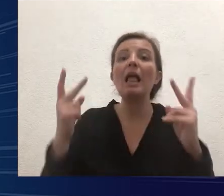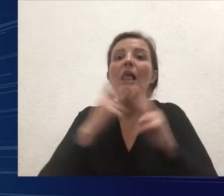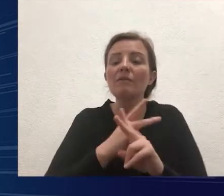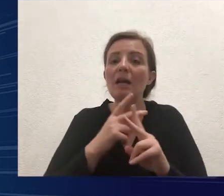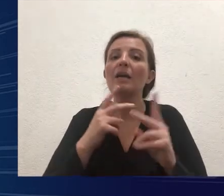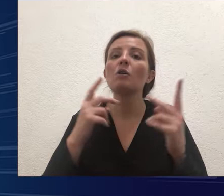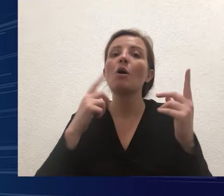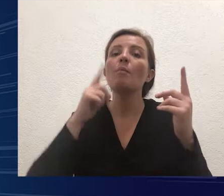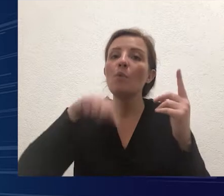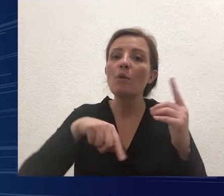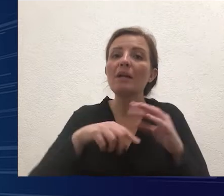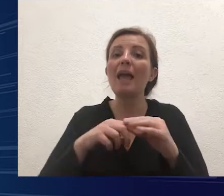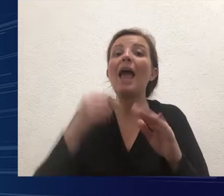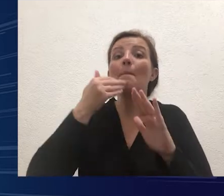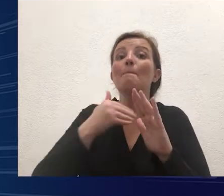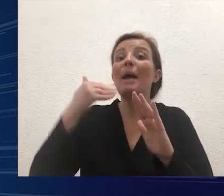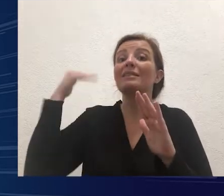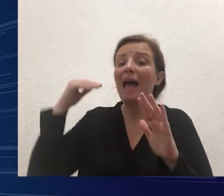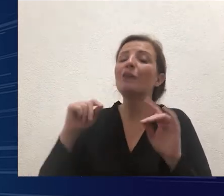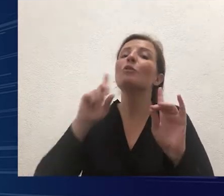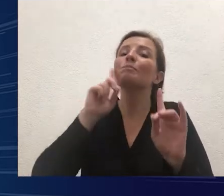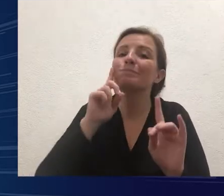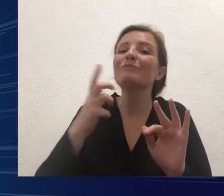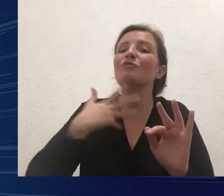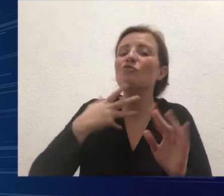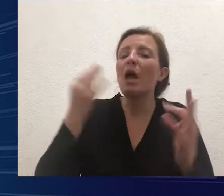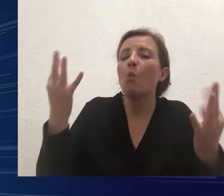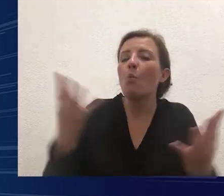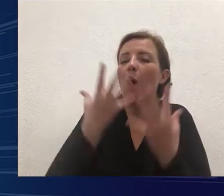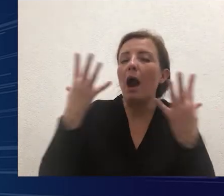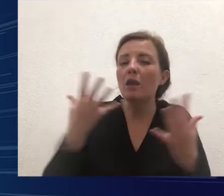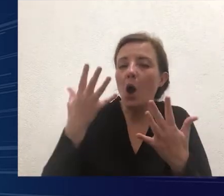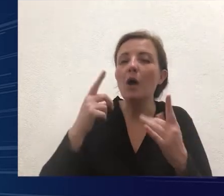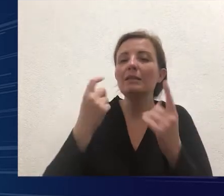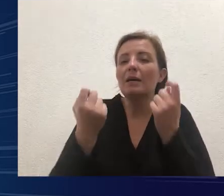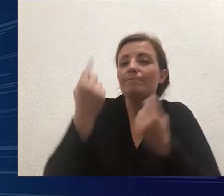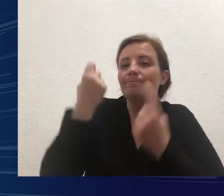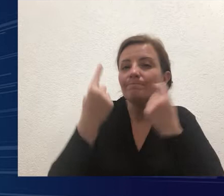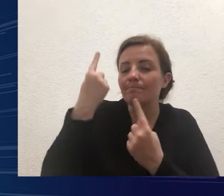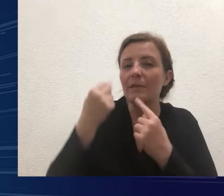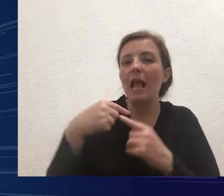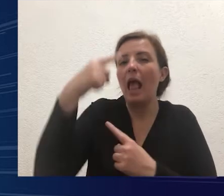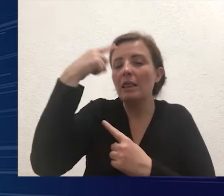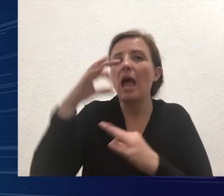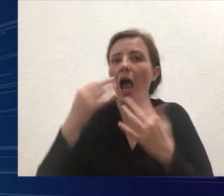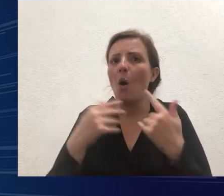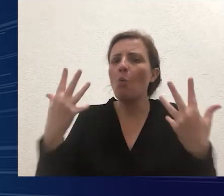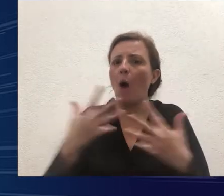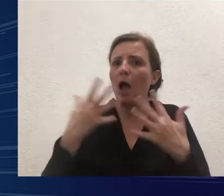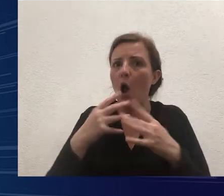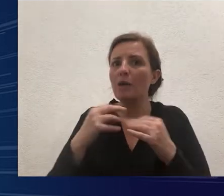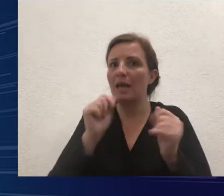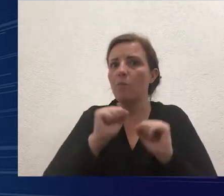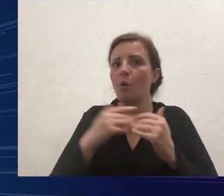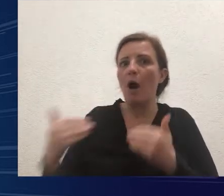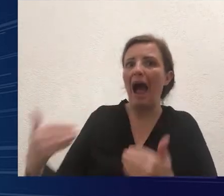è altresì vero che in essi riusciamo a cogliere degli spunti delle linee evolutive dei temi forti